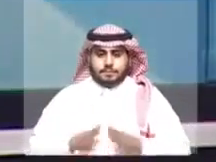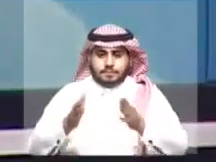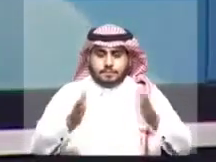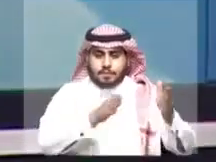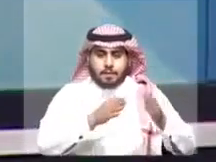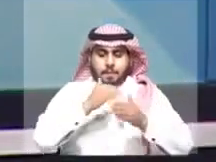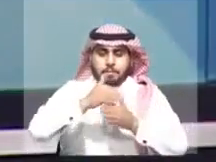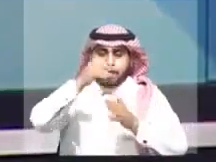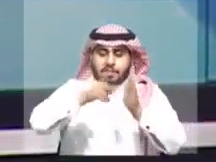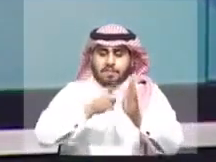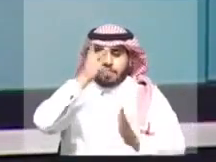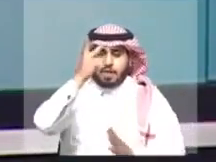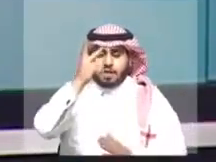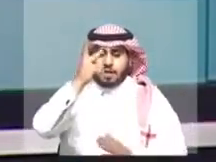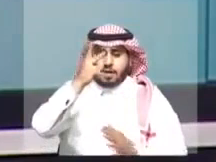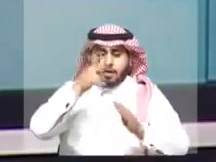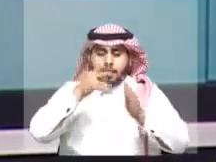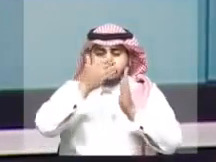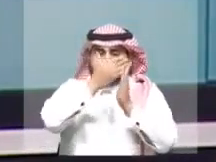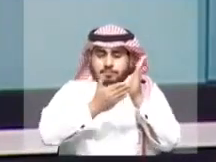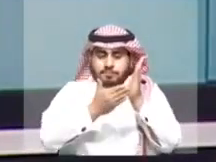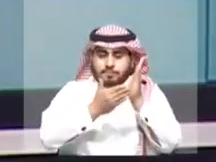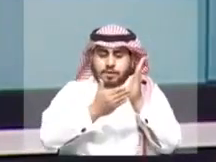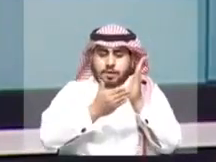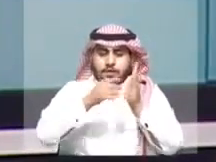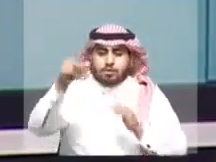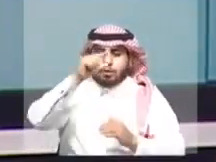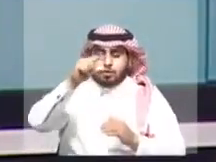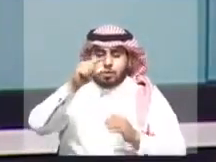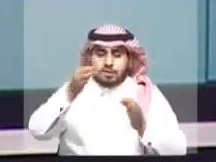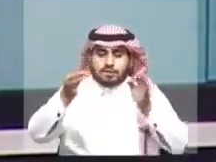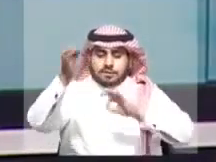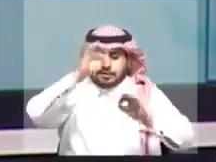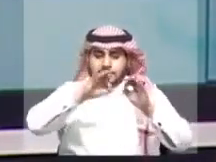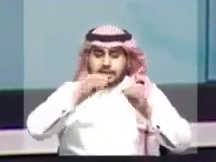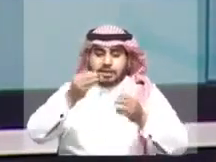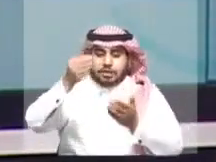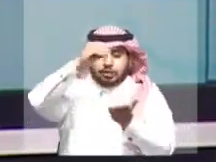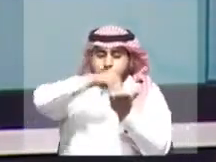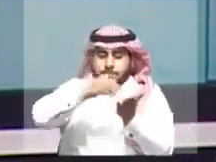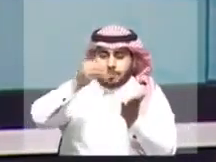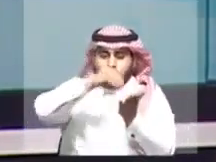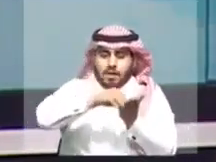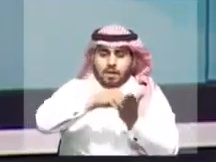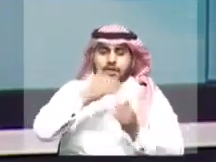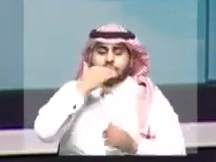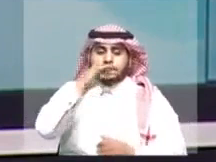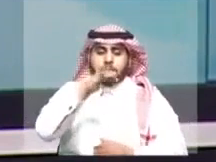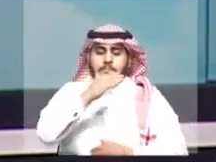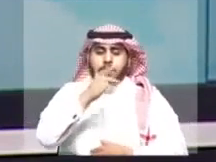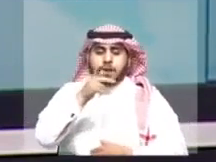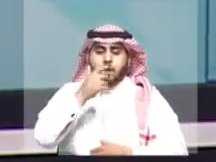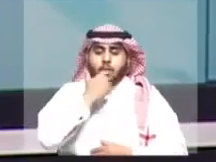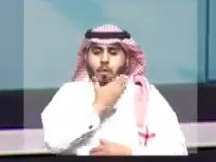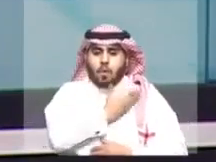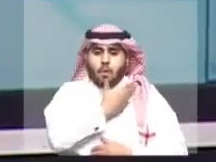للمرة الثانية يضع الفريق الجراحي المختص في زراعات الأعضاء حدا لمعاناة شاب سعودي